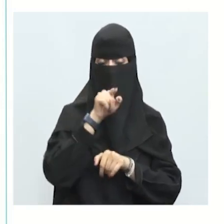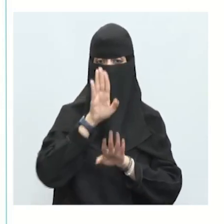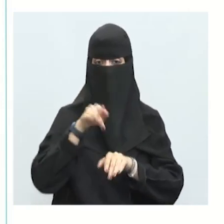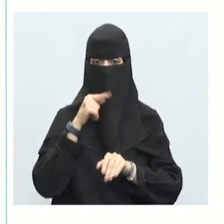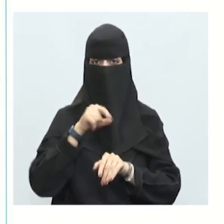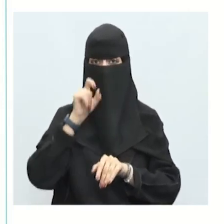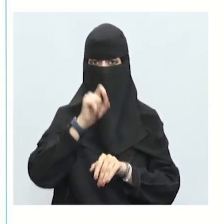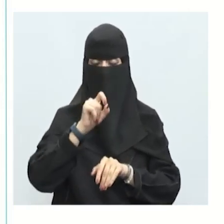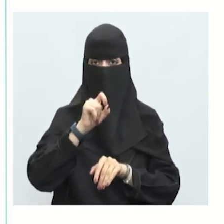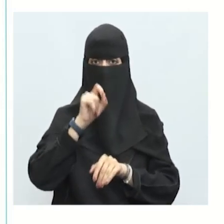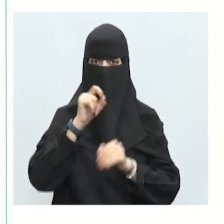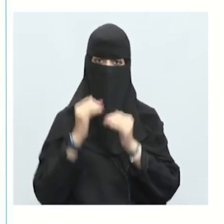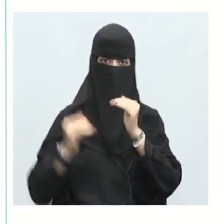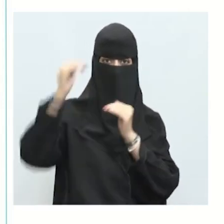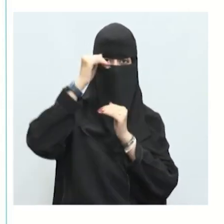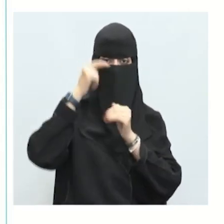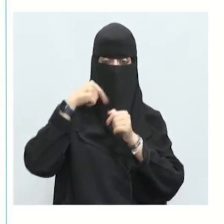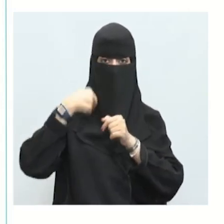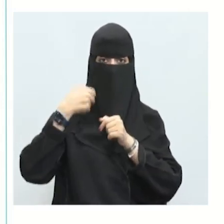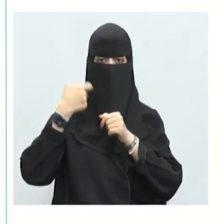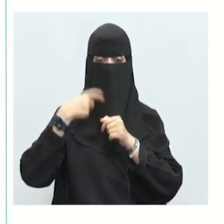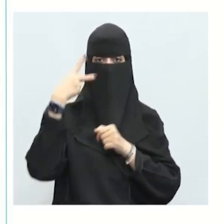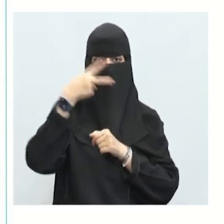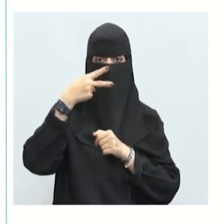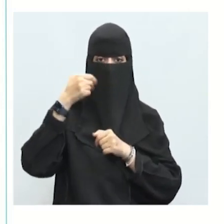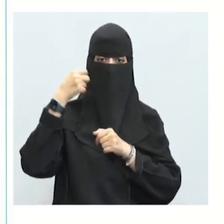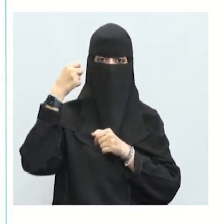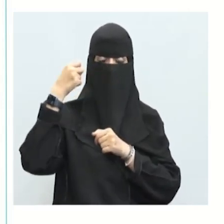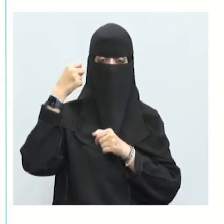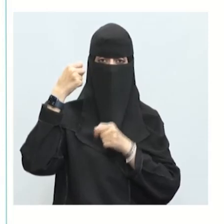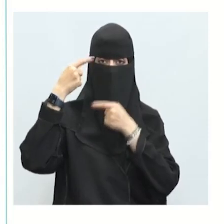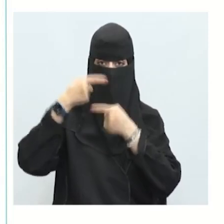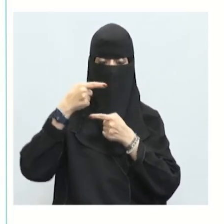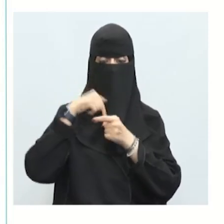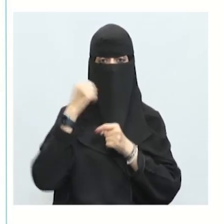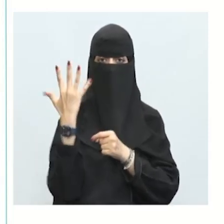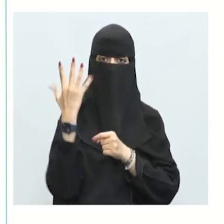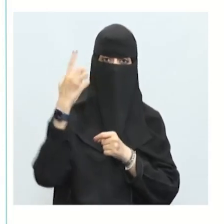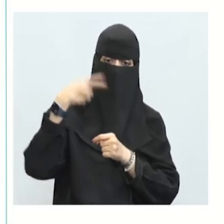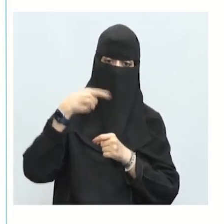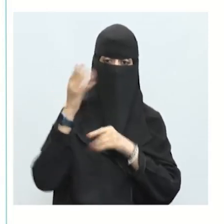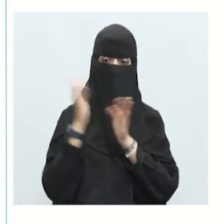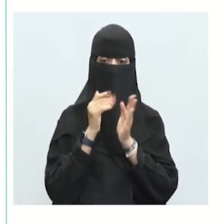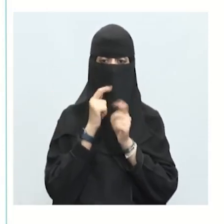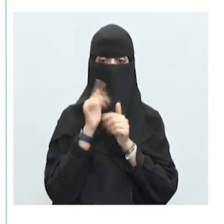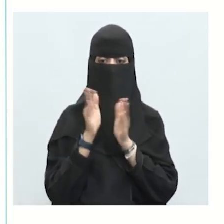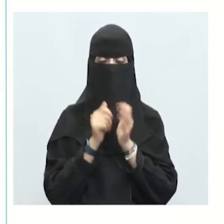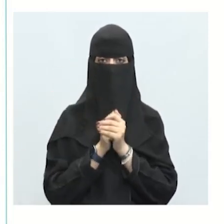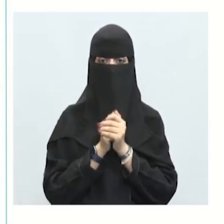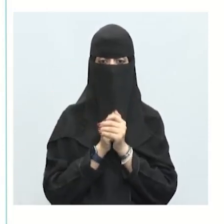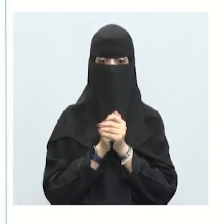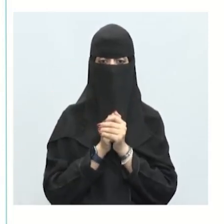اف جريد اكبر من او تساوي 15 اللي هي اذا كان المتغير جريد اكبر من او تساوي